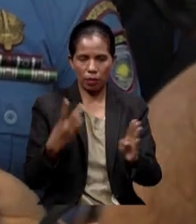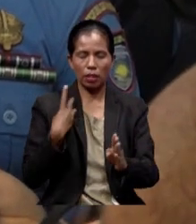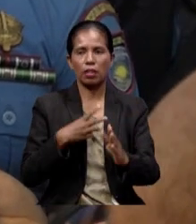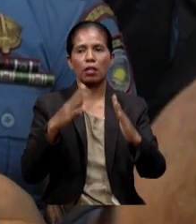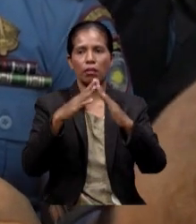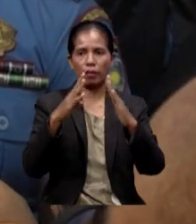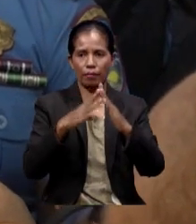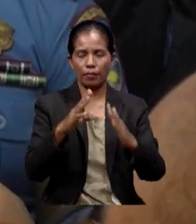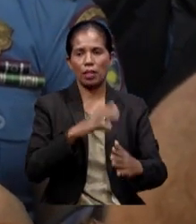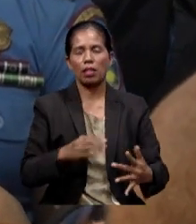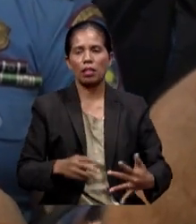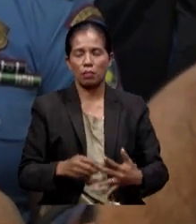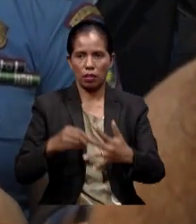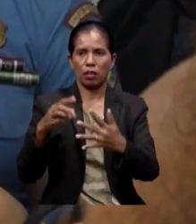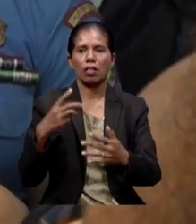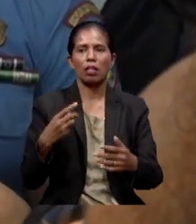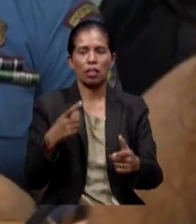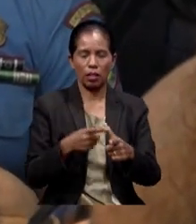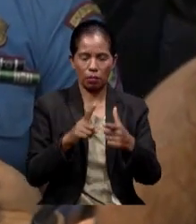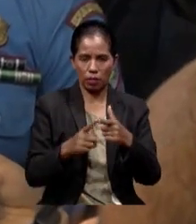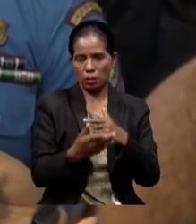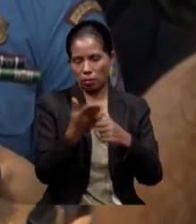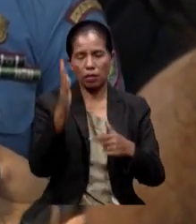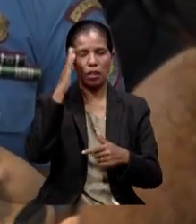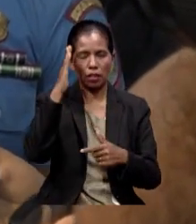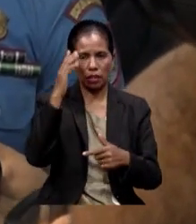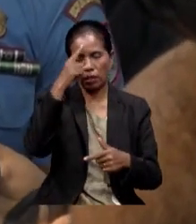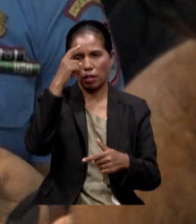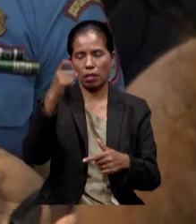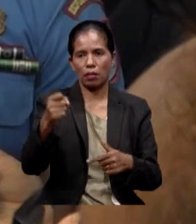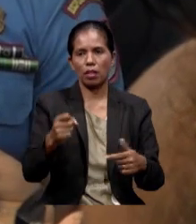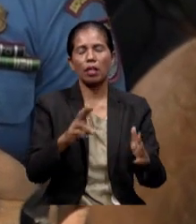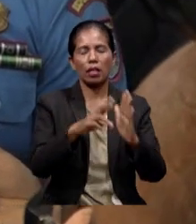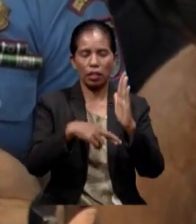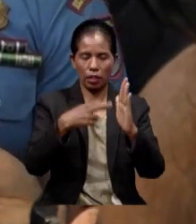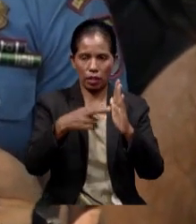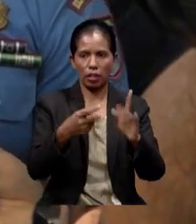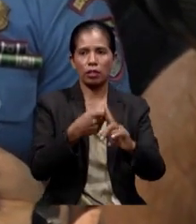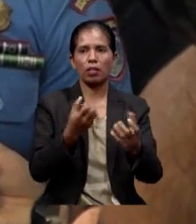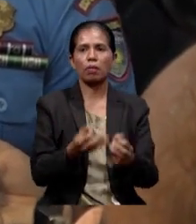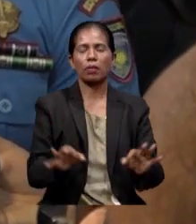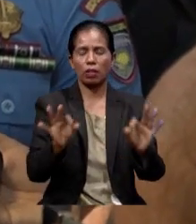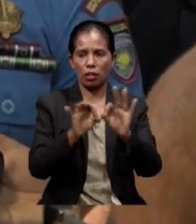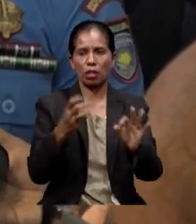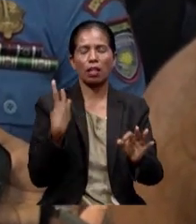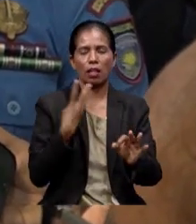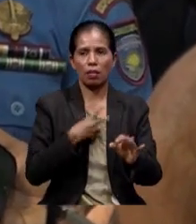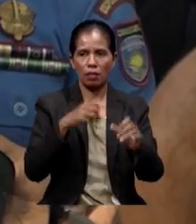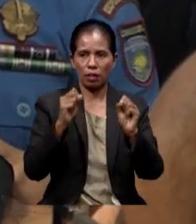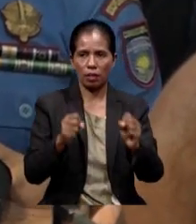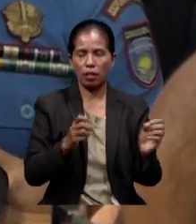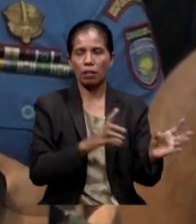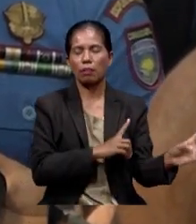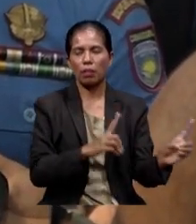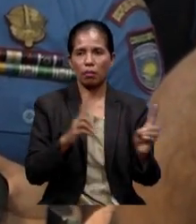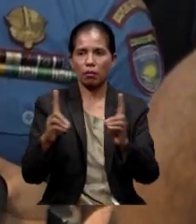ne que está no específico liu depois si ita wasir hatene. Ah, tambe ira ne orientação ka ira ne mo science prioridade am naroni inda para tonone ber implemente